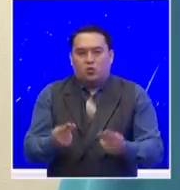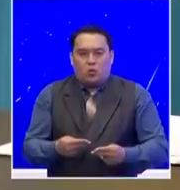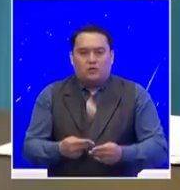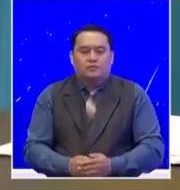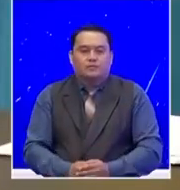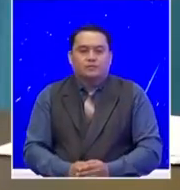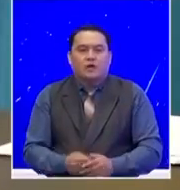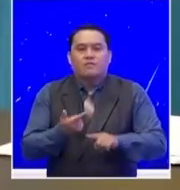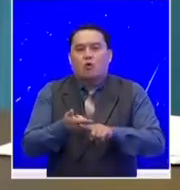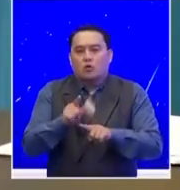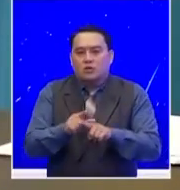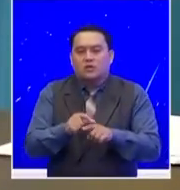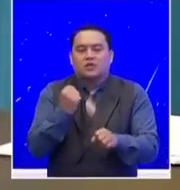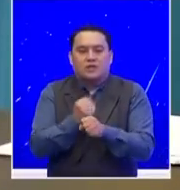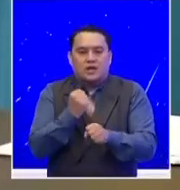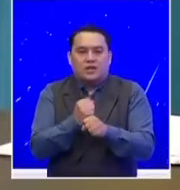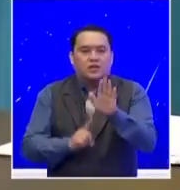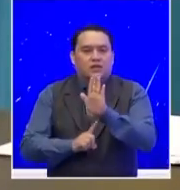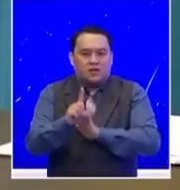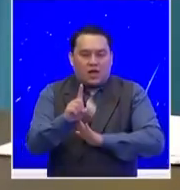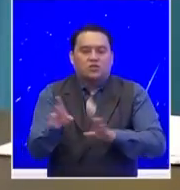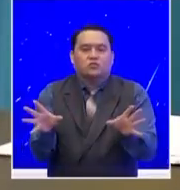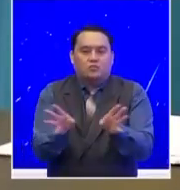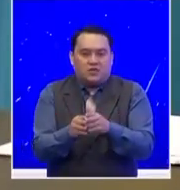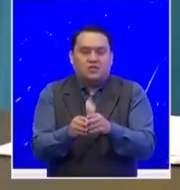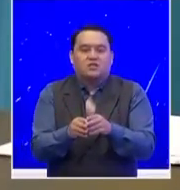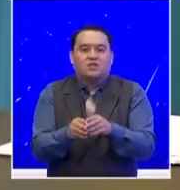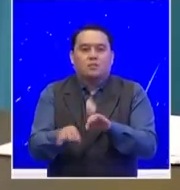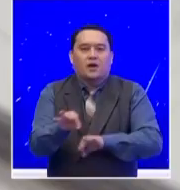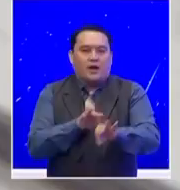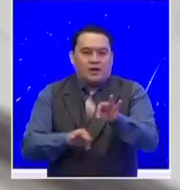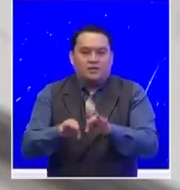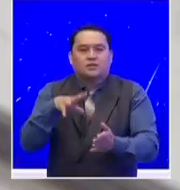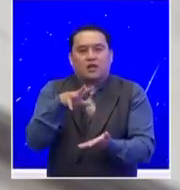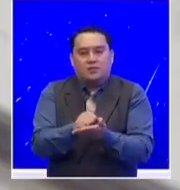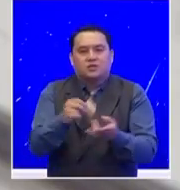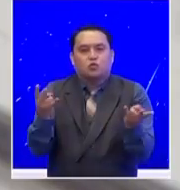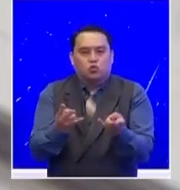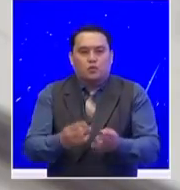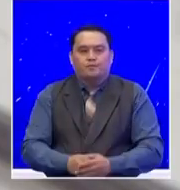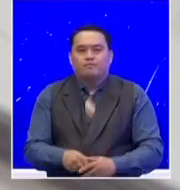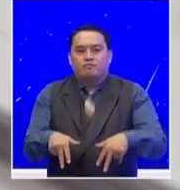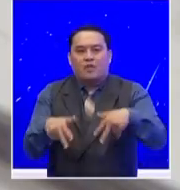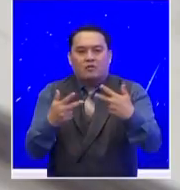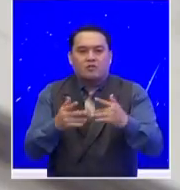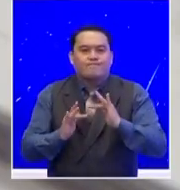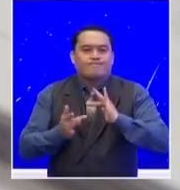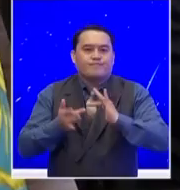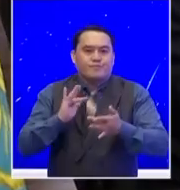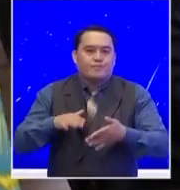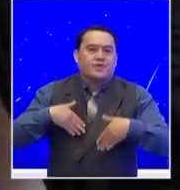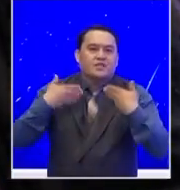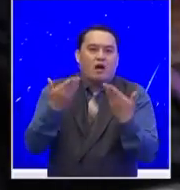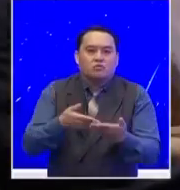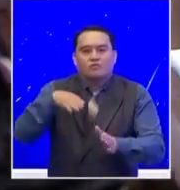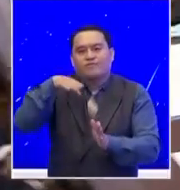форвардские. Вот это вот отрабатывайте уже параллельно. Занимайтесь. От участников видеоконференции поступили и предложения